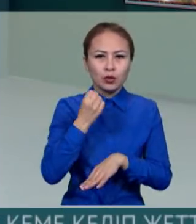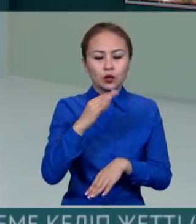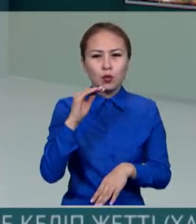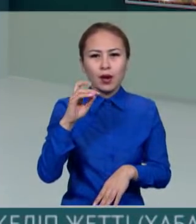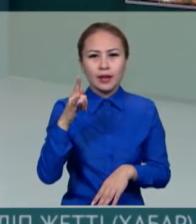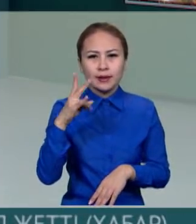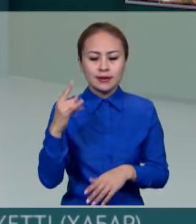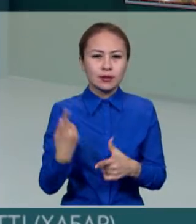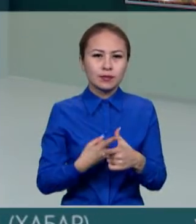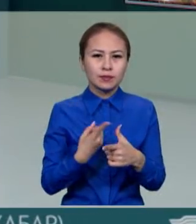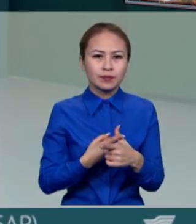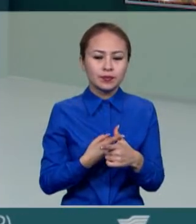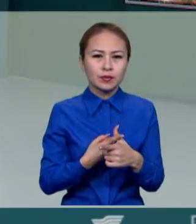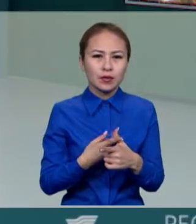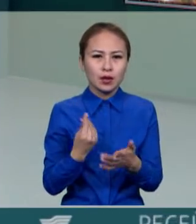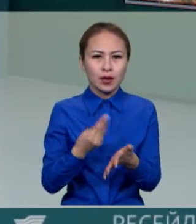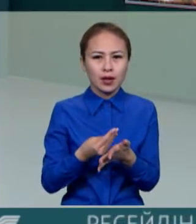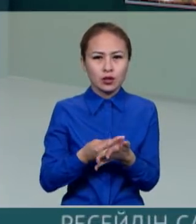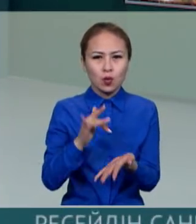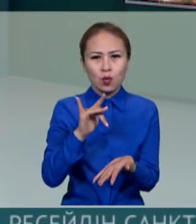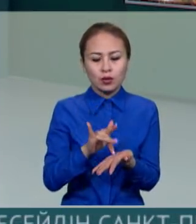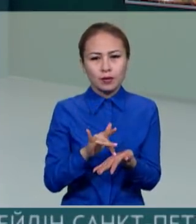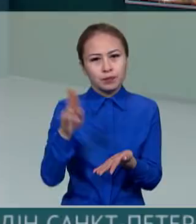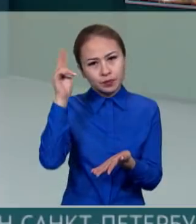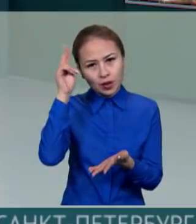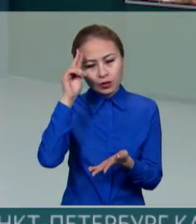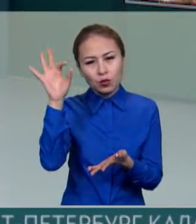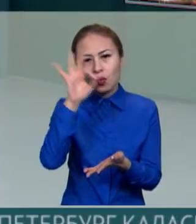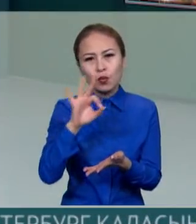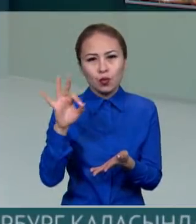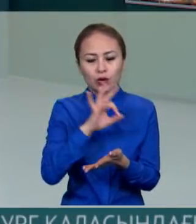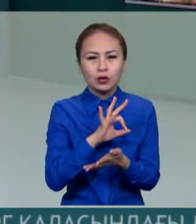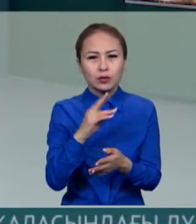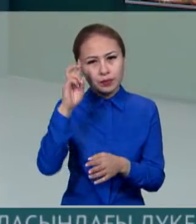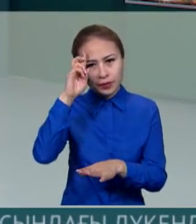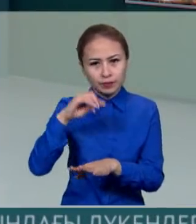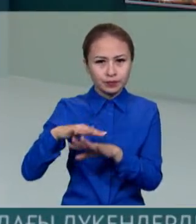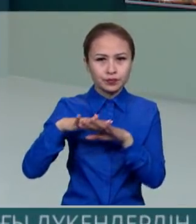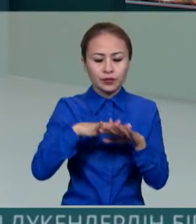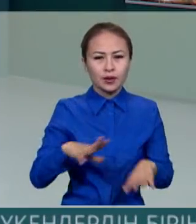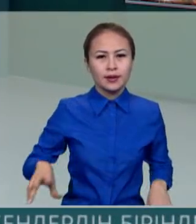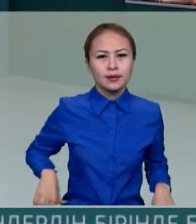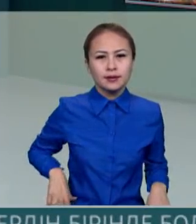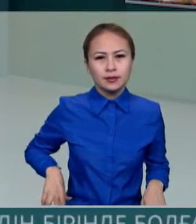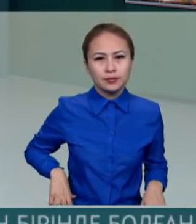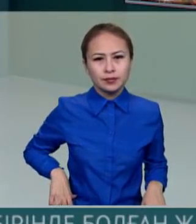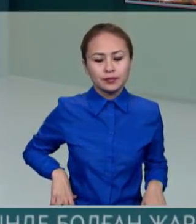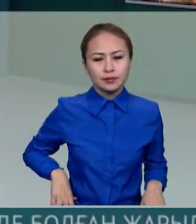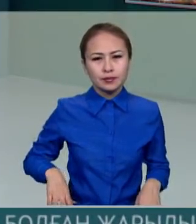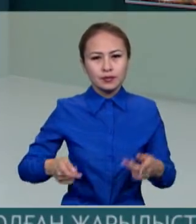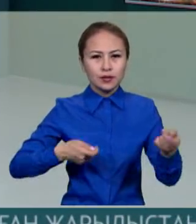Айнұр Жұмағалиқызы Қабыланова, қаржы орталығы акционерлік қоғамы білім беруді мемлекеттік қаржыландыру жүйесін дамыту департаментінің